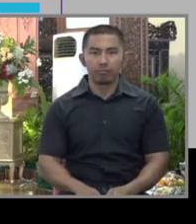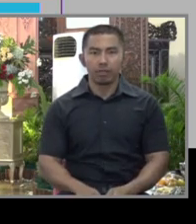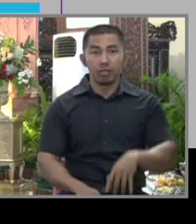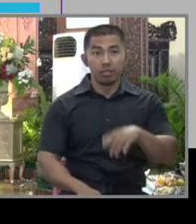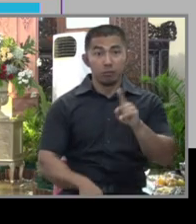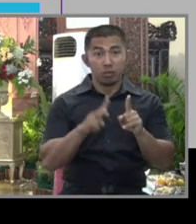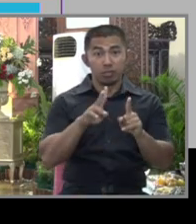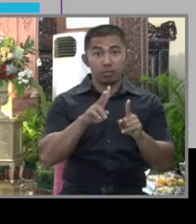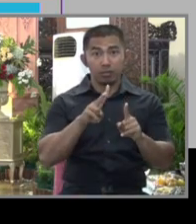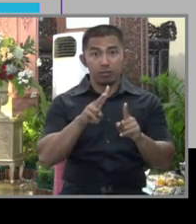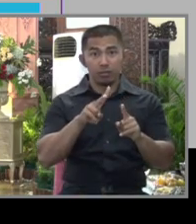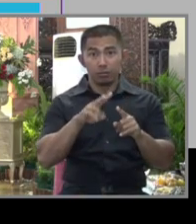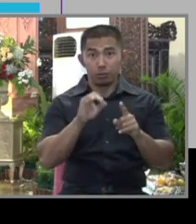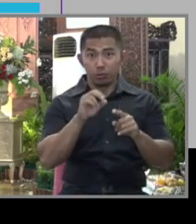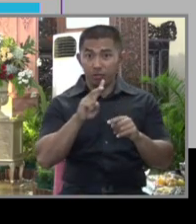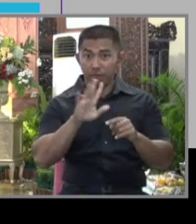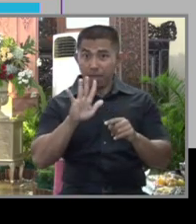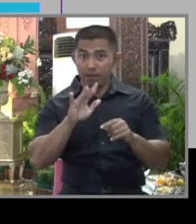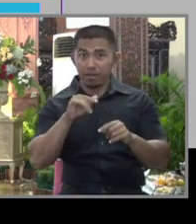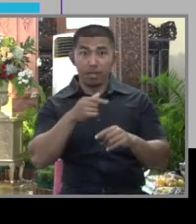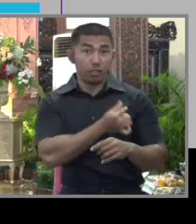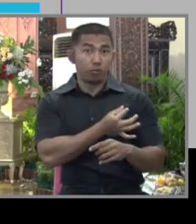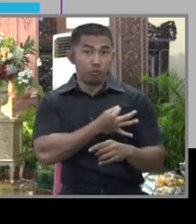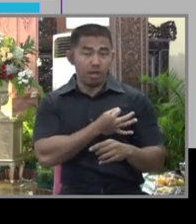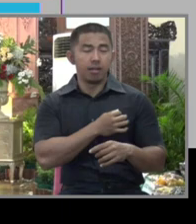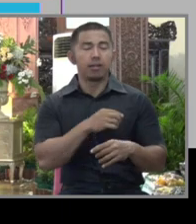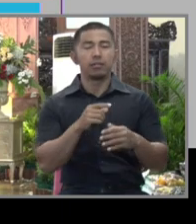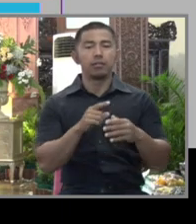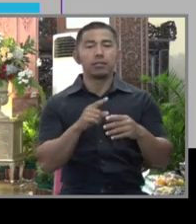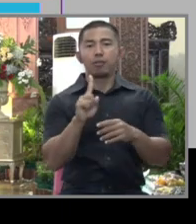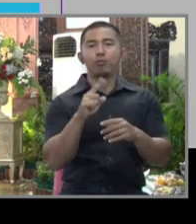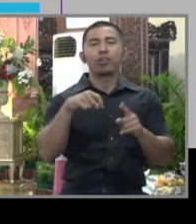1.250 jiwa per kilometer persegi.